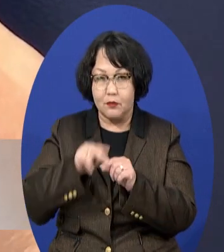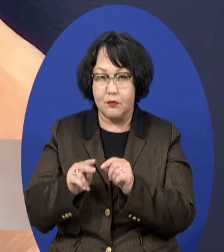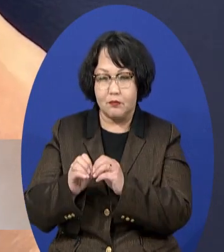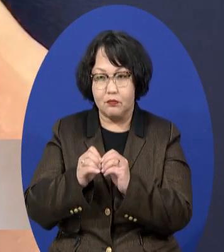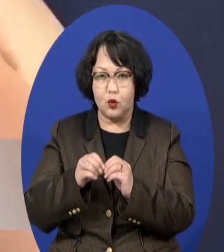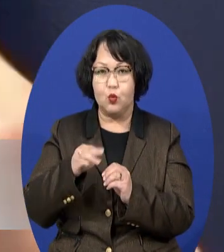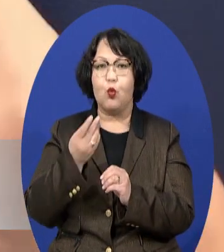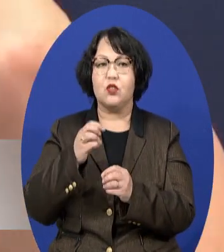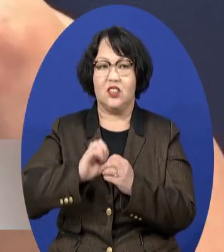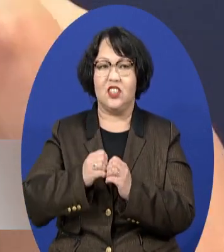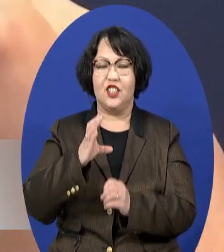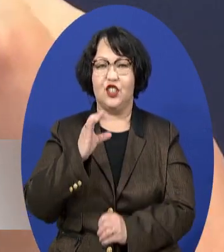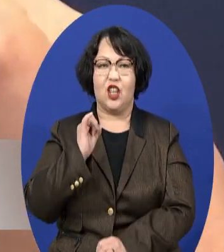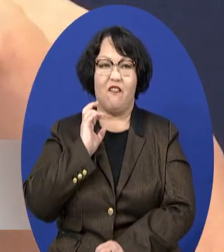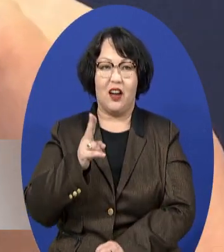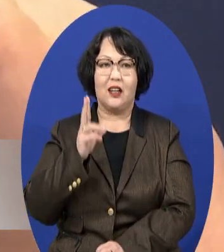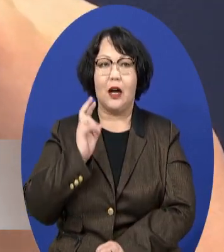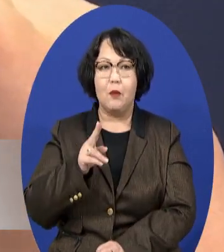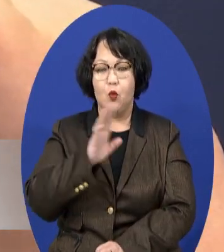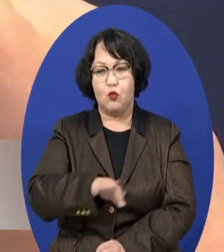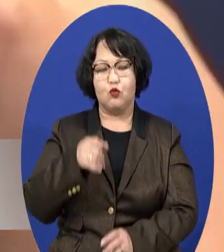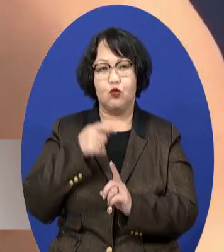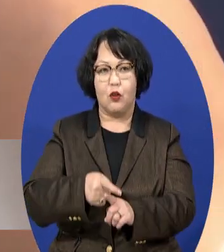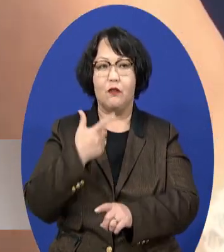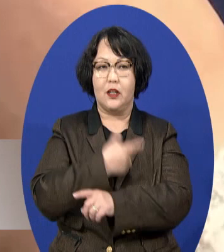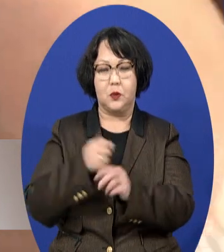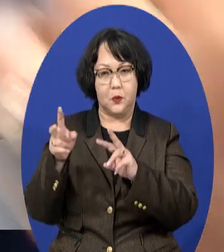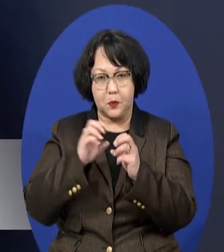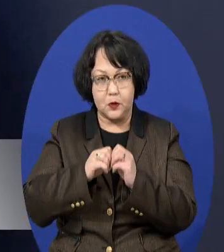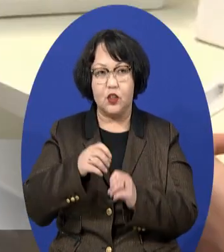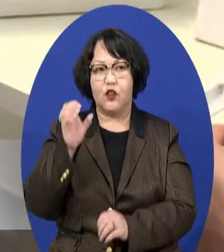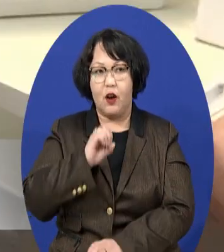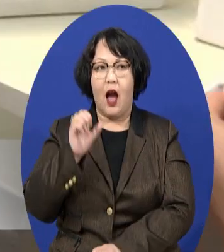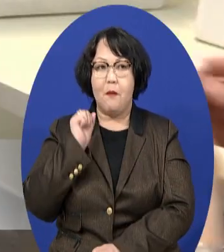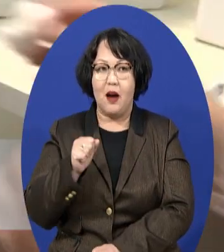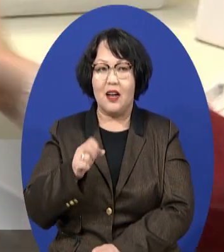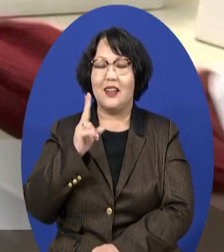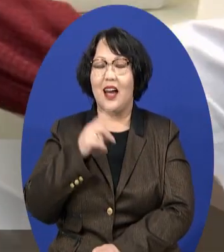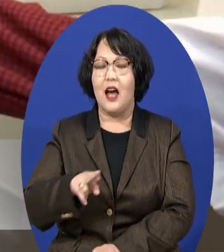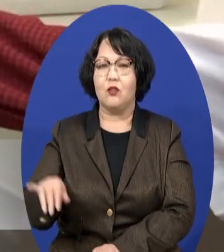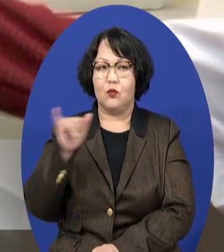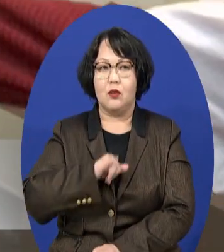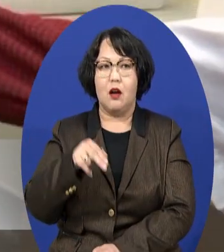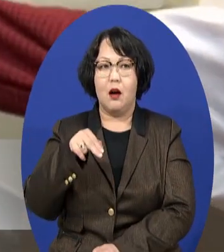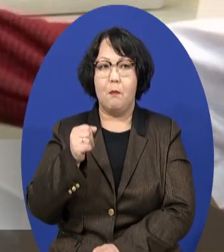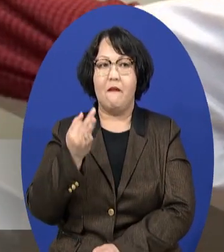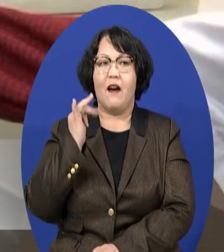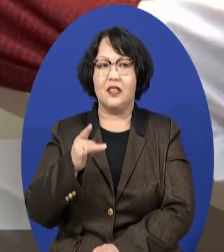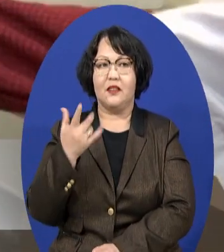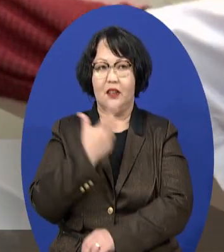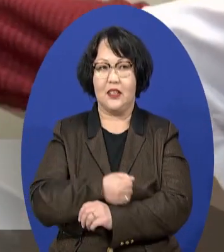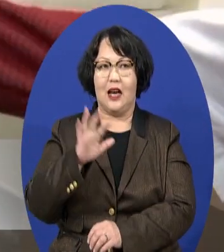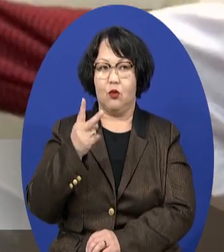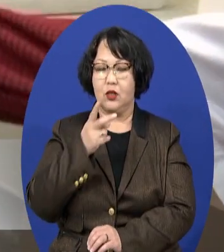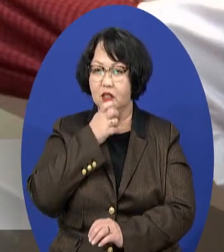хүүхдэд зориулсан вакцины судалгаагаа бол эхлүүлсэн. Харин Европын холбоо Америк нэгдсэн улс, Канад тэргүүтэй барууны орнууд Pfizer вакциныг 12-аас дээш